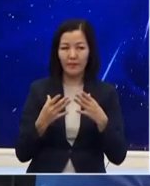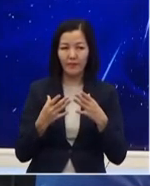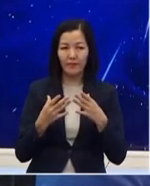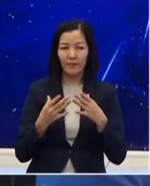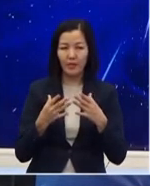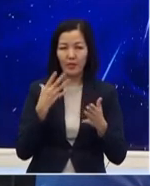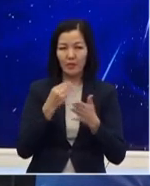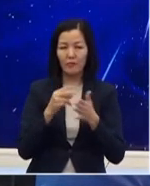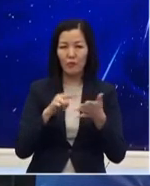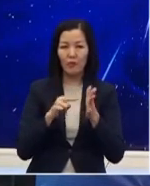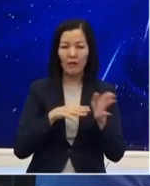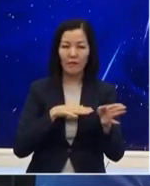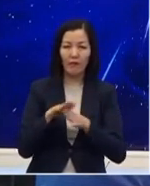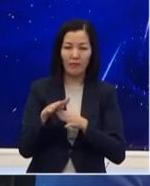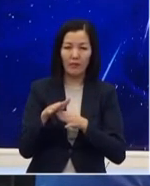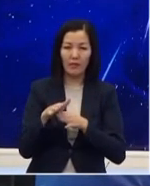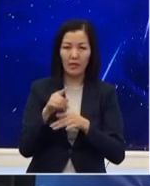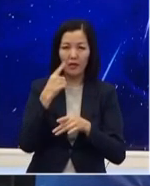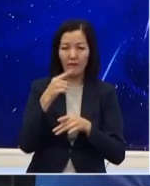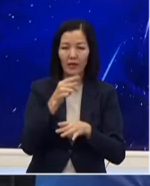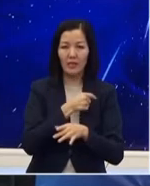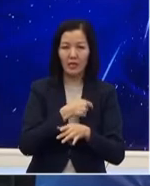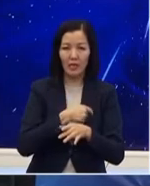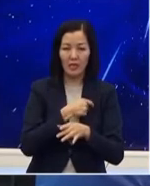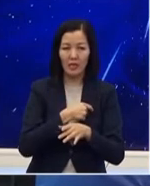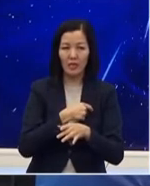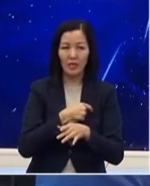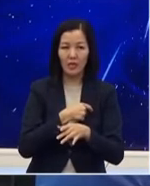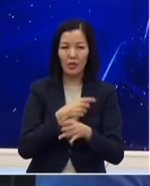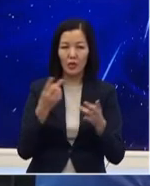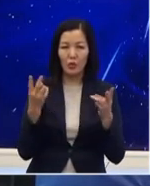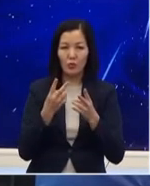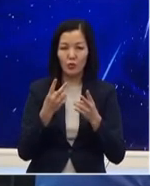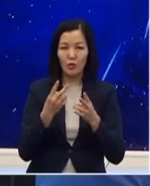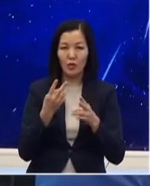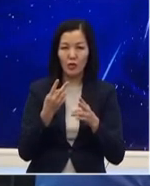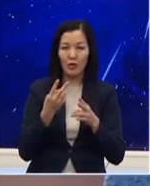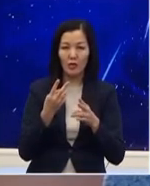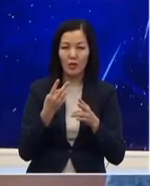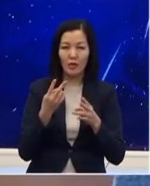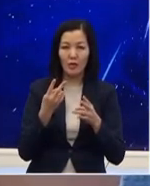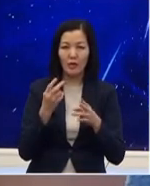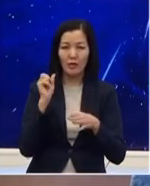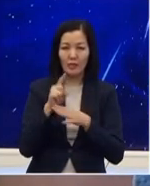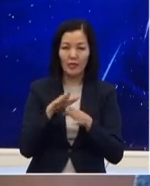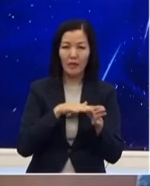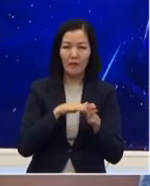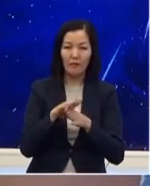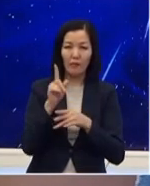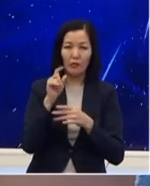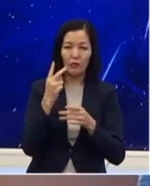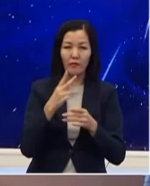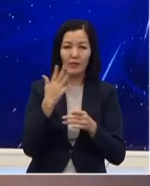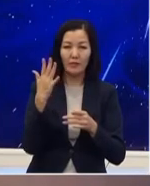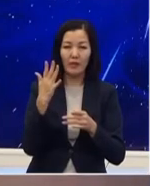Свой план выполнил, как говорил тренер. Сколько нужно было поднять, я поднял. Я 125